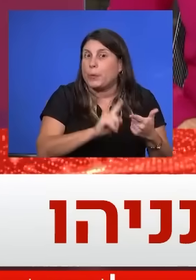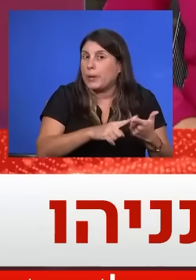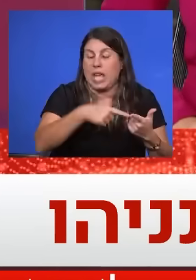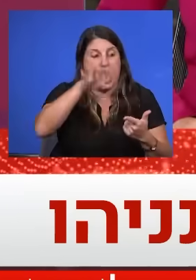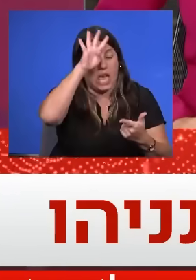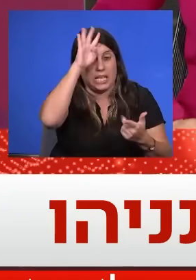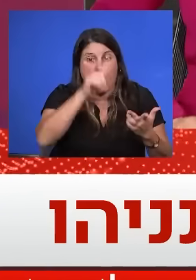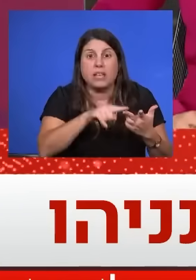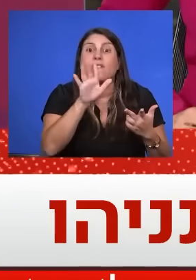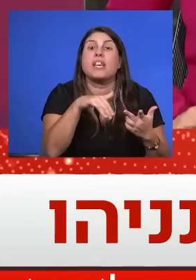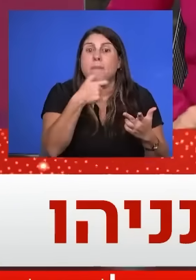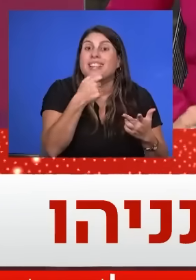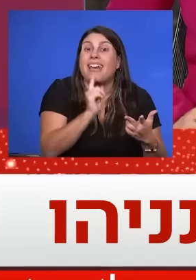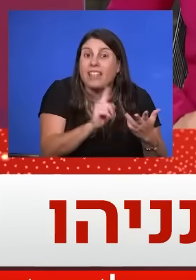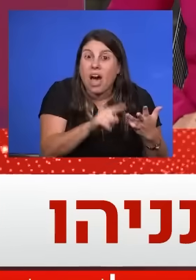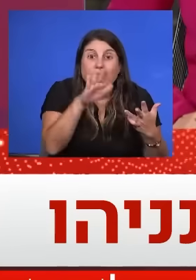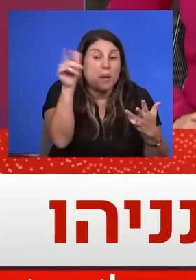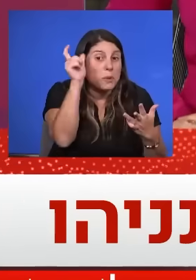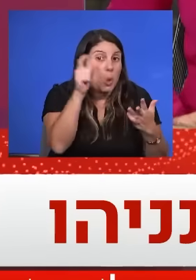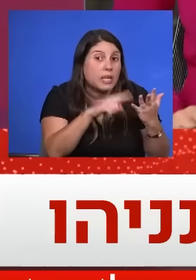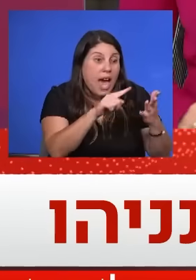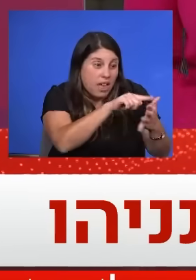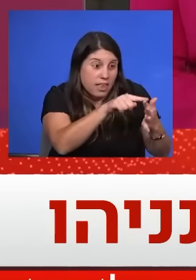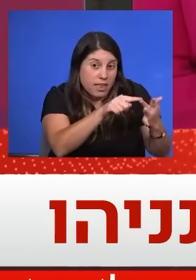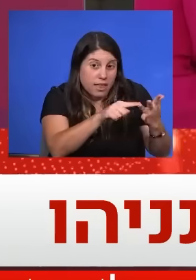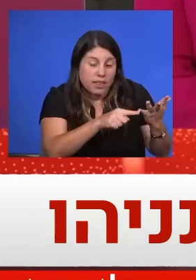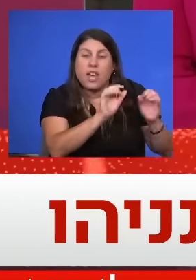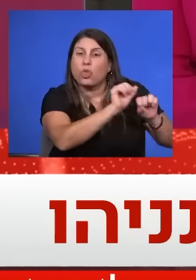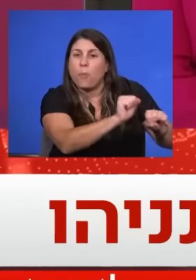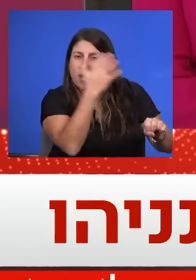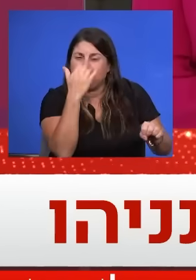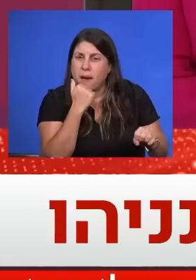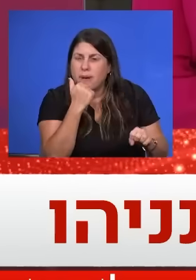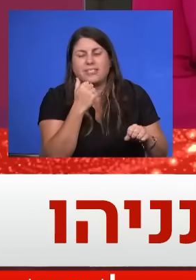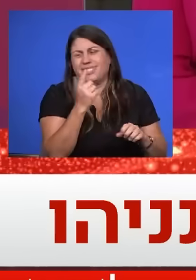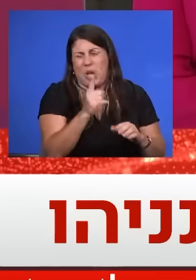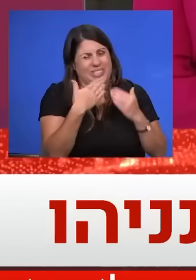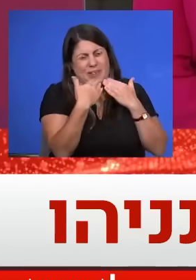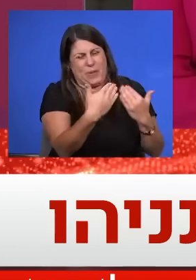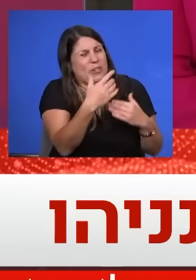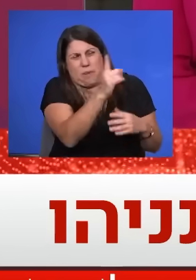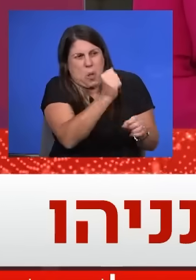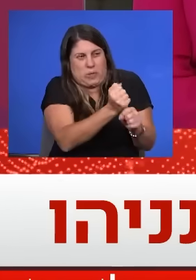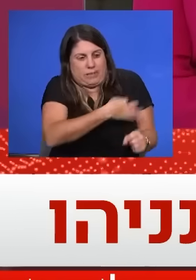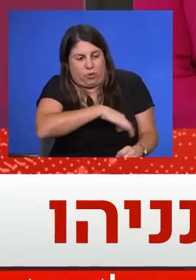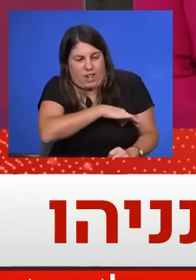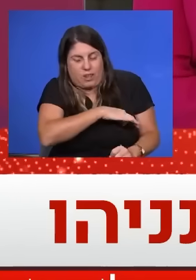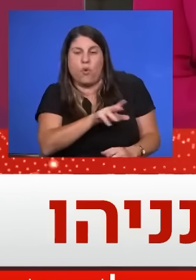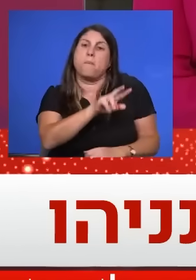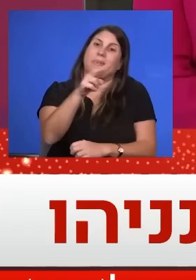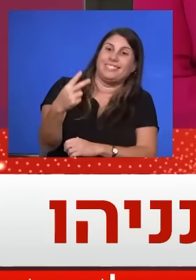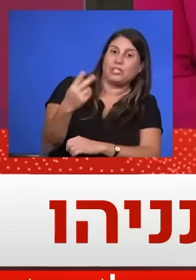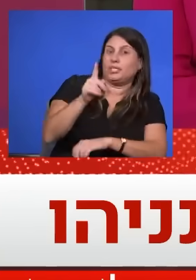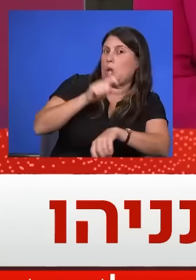ולכן לא צריך להודות יותר מדי, הם עושים את הדברים בטח לא למעננו. ומצד שני, זה לא בדיוק הזמן כרגע להוקיע